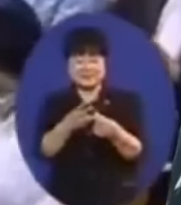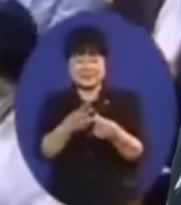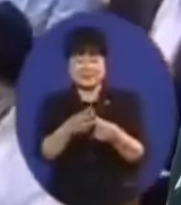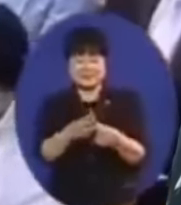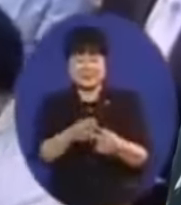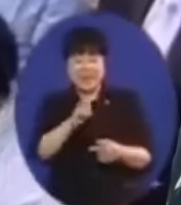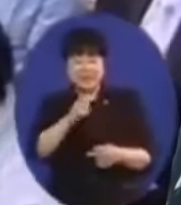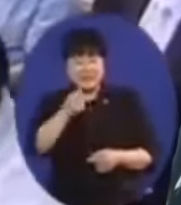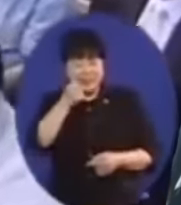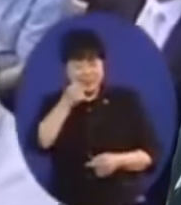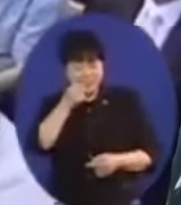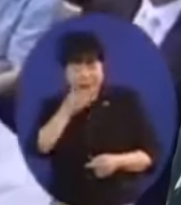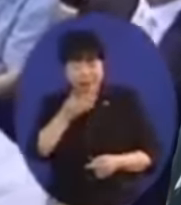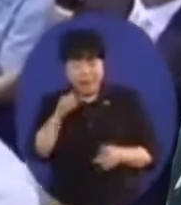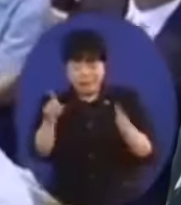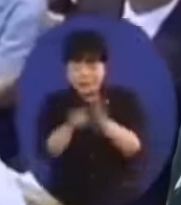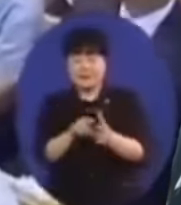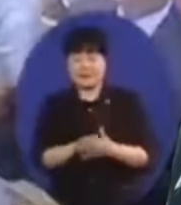불가능을 믿어야 된다.